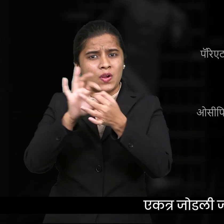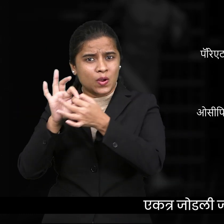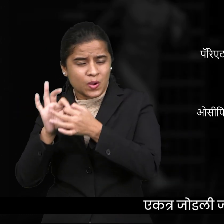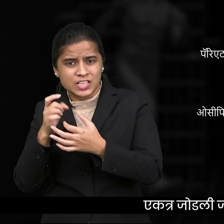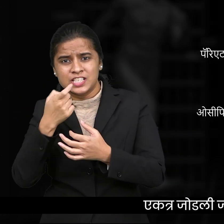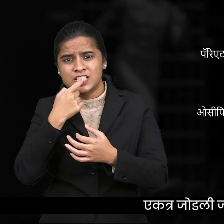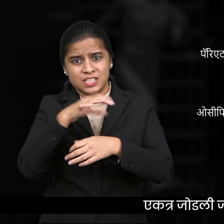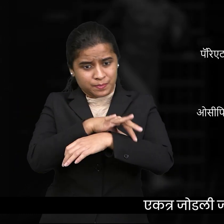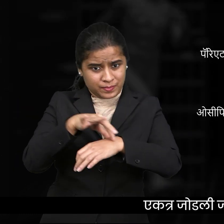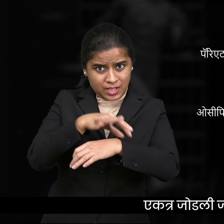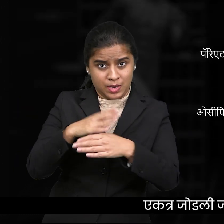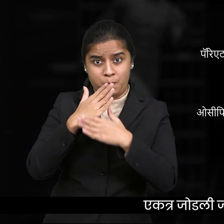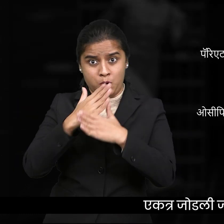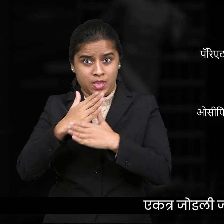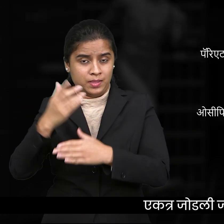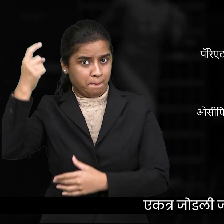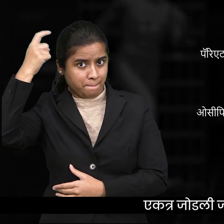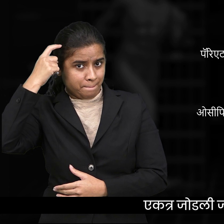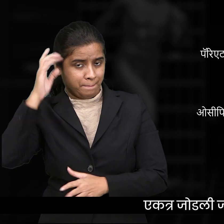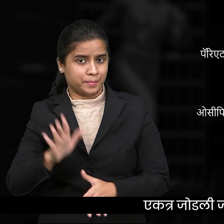जाते आणि मेंदूचे संरक्षण करते.